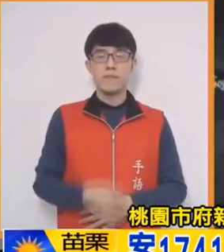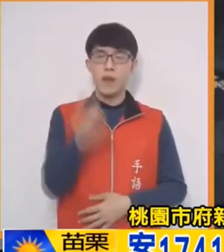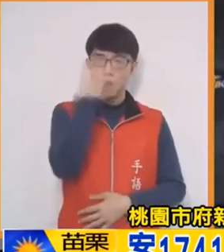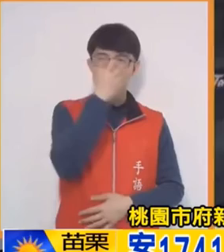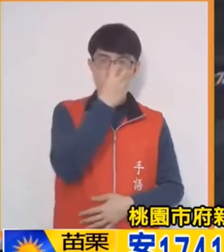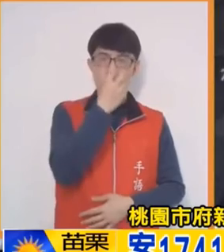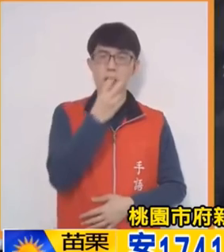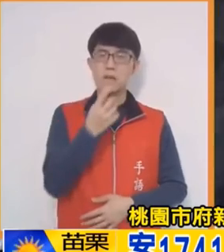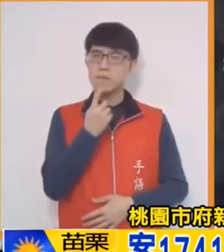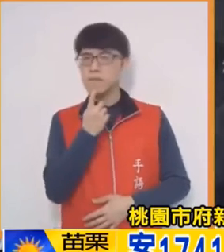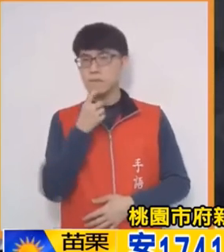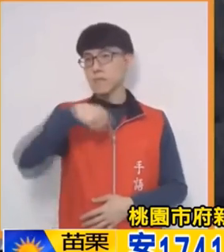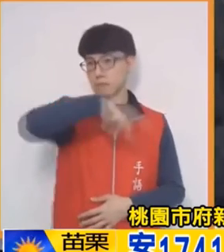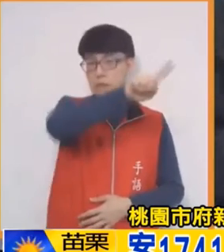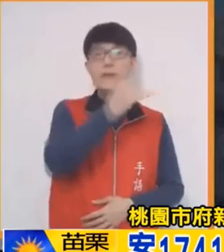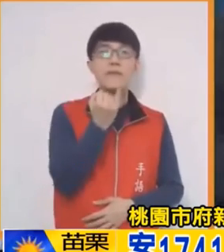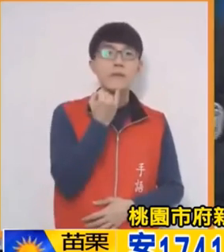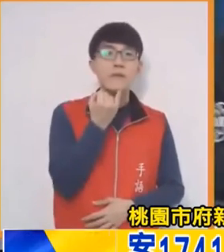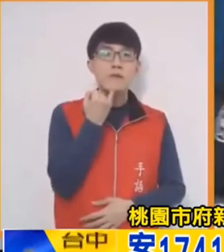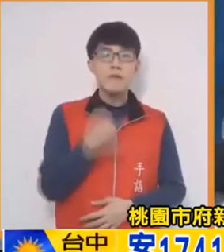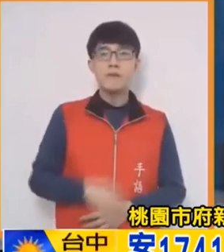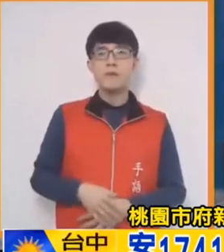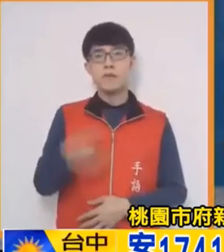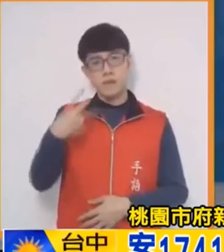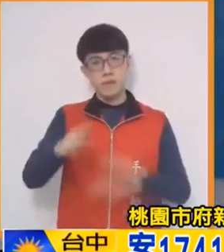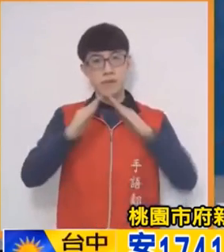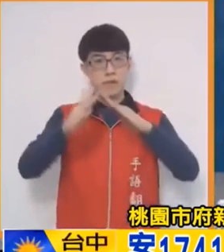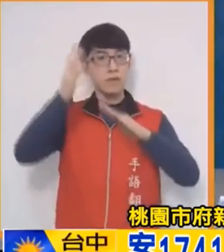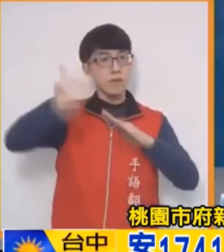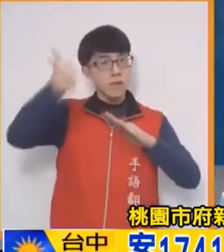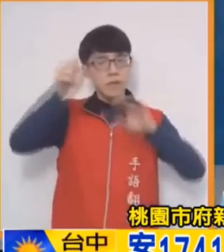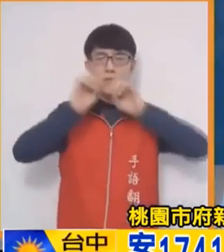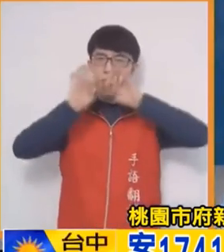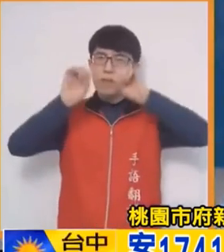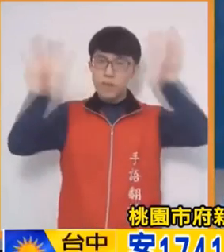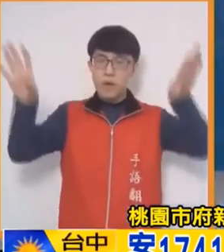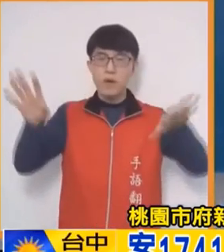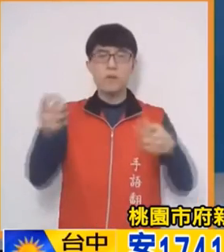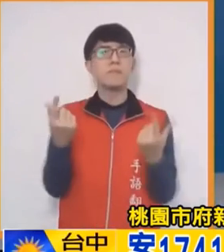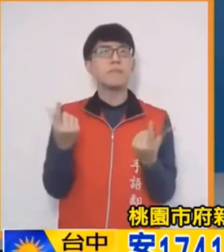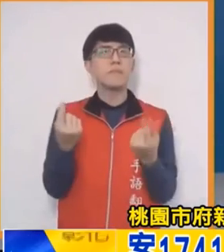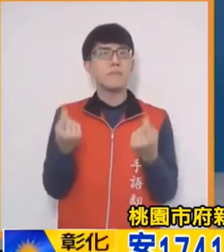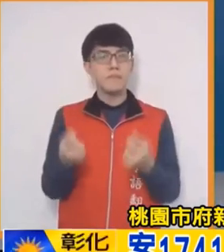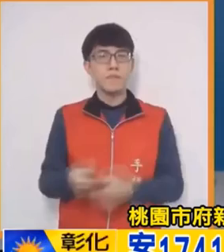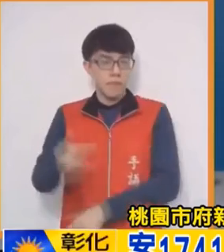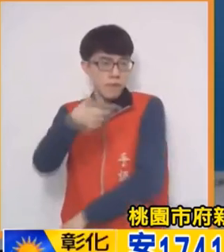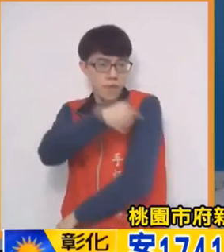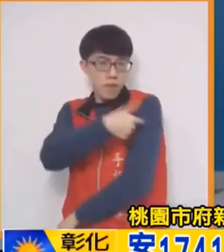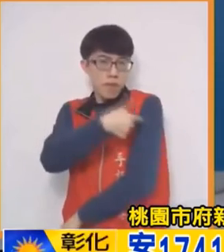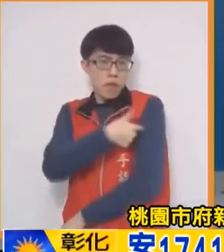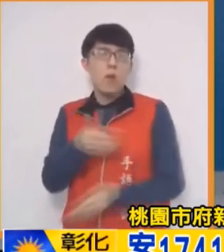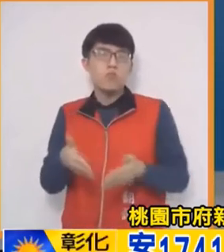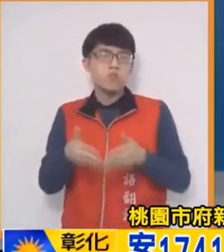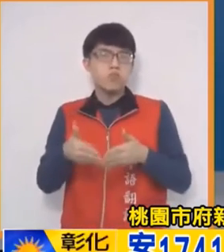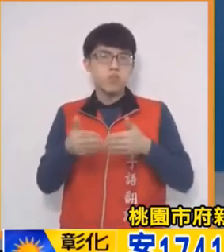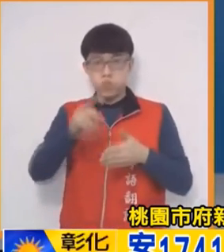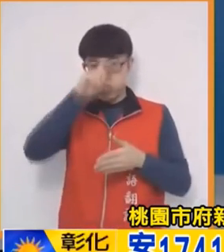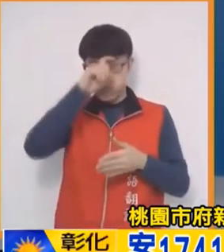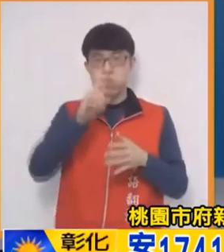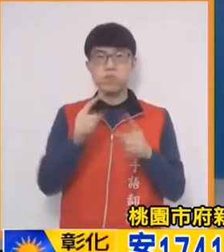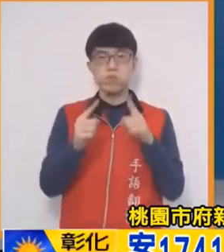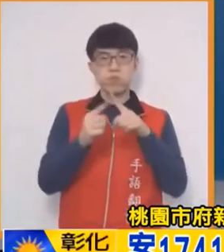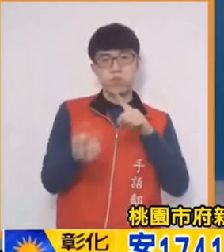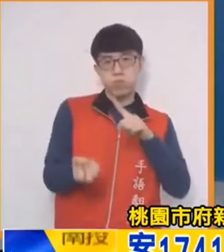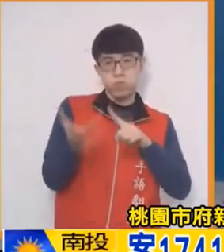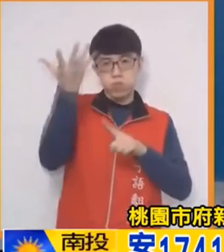呢，市长也一直呼吁市民朋友要来提高疫苗的这个覆盖率。所以呢，现在指挥中